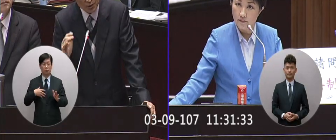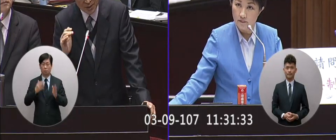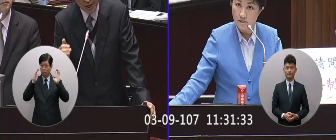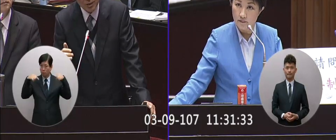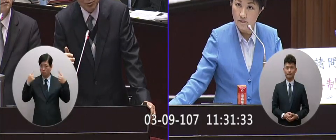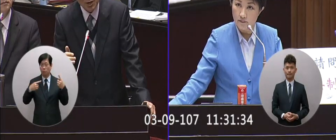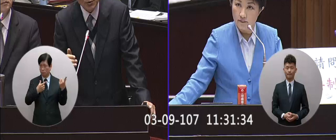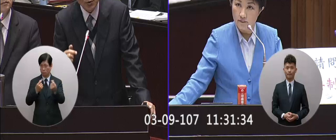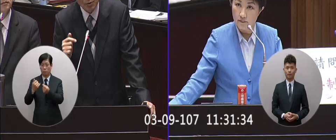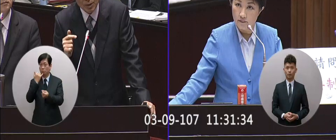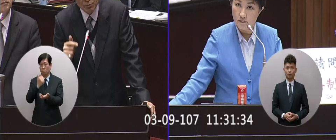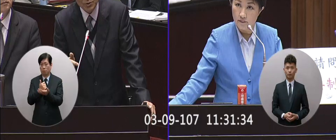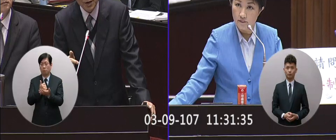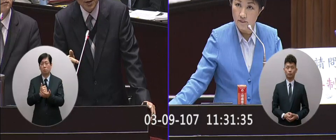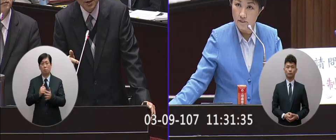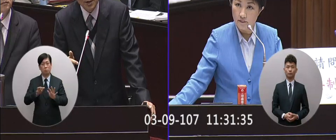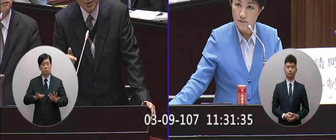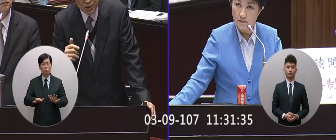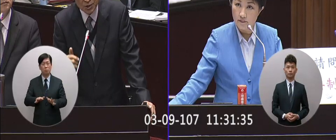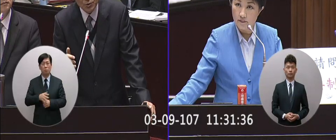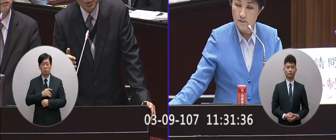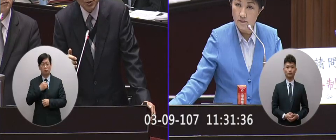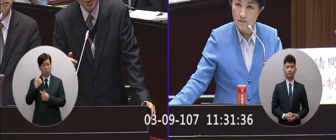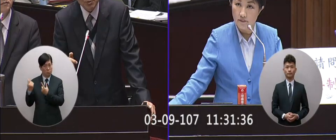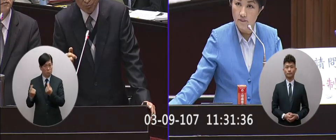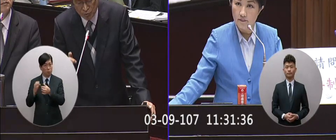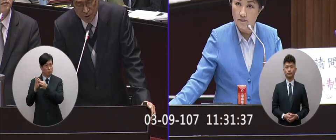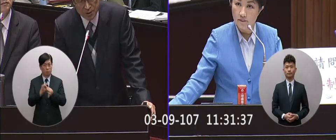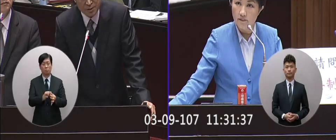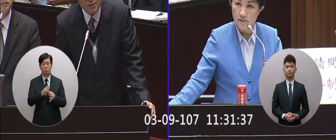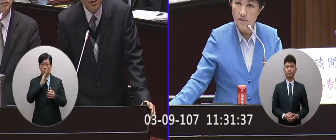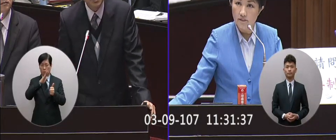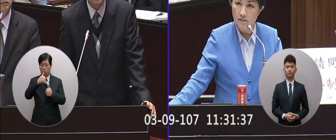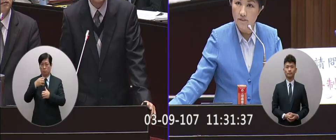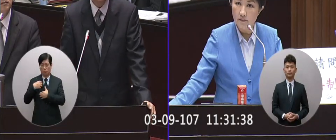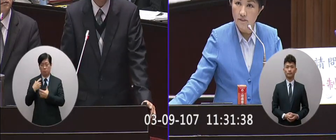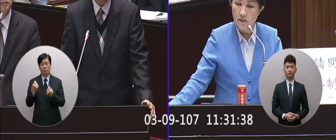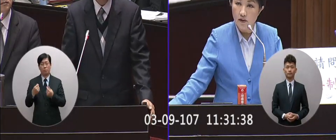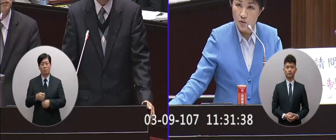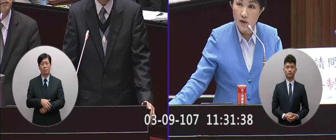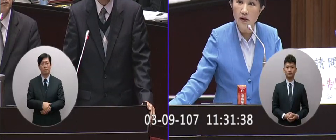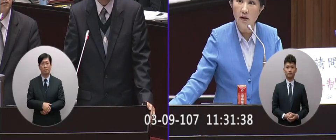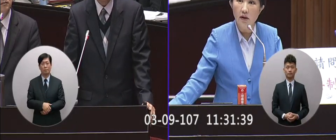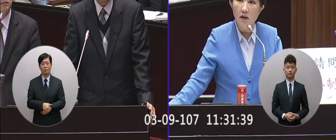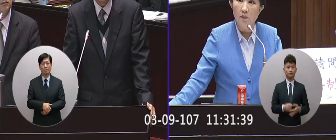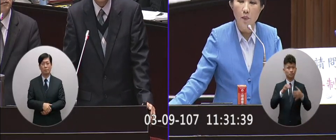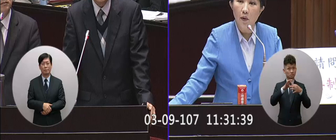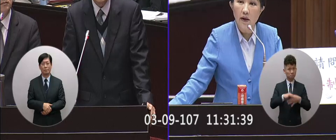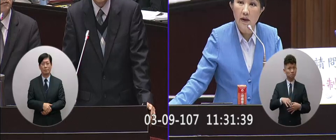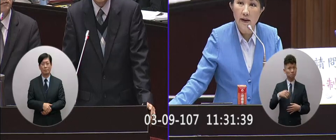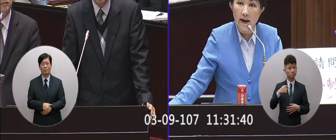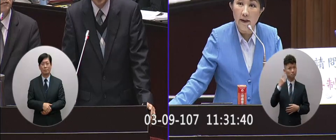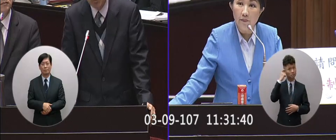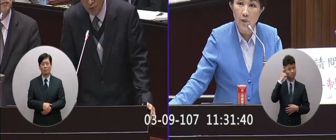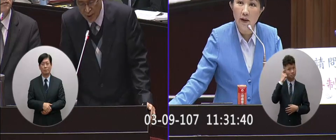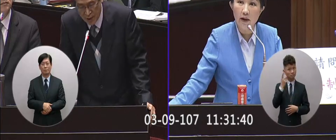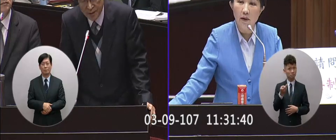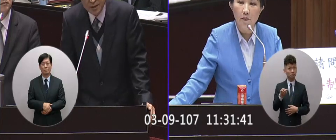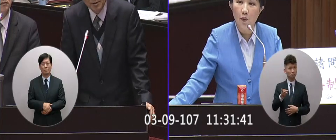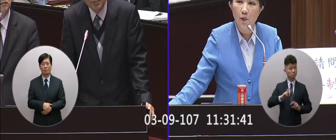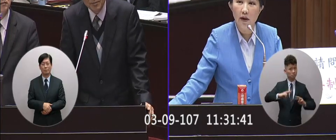正常，都可以达到目标，所以我们目前是持续执行募兵制， 所以不会更